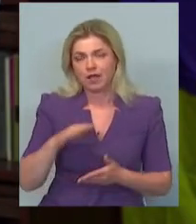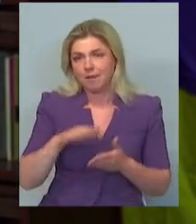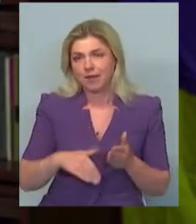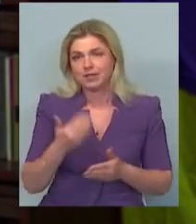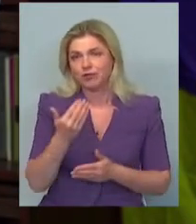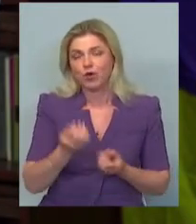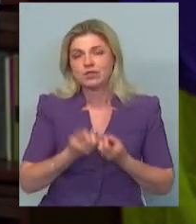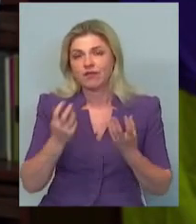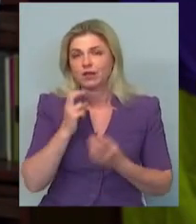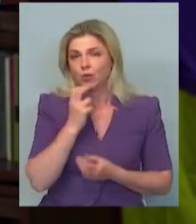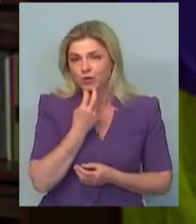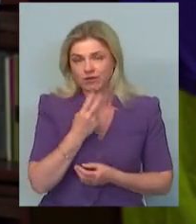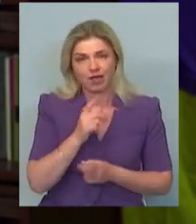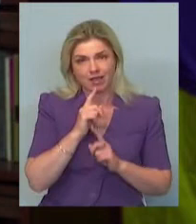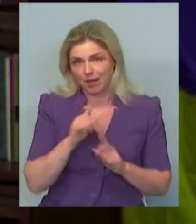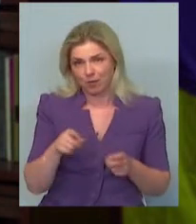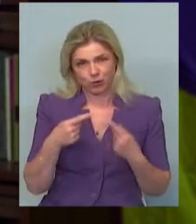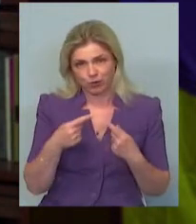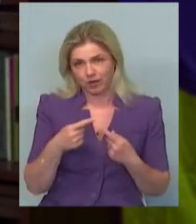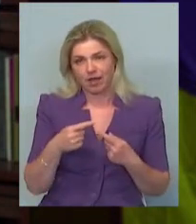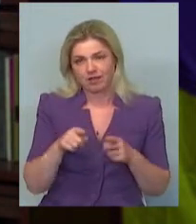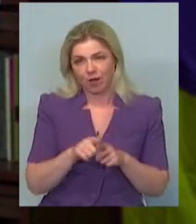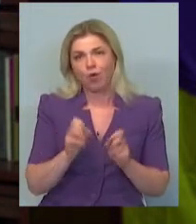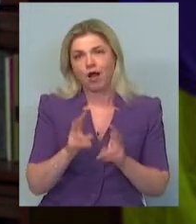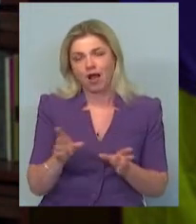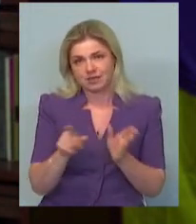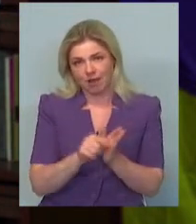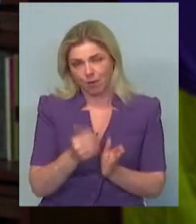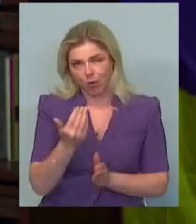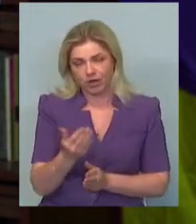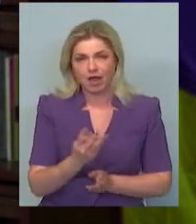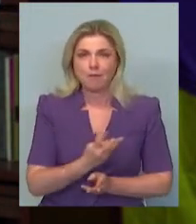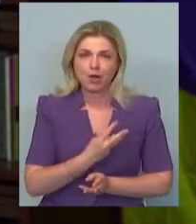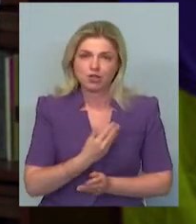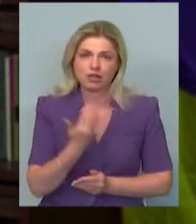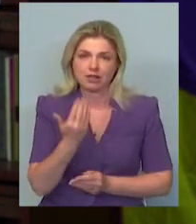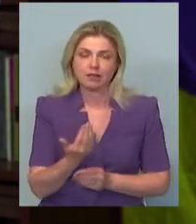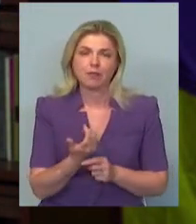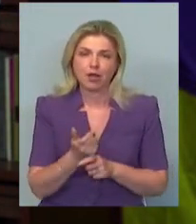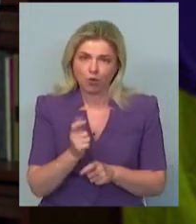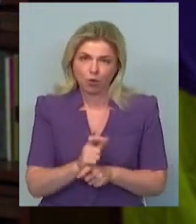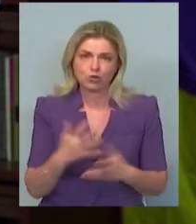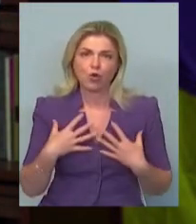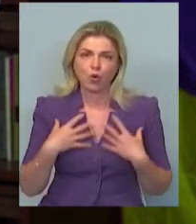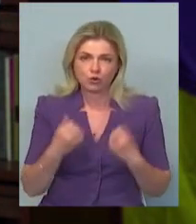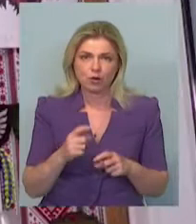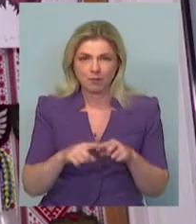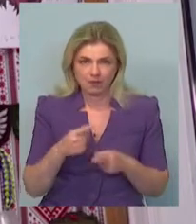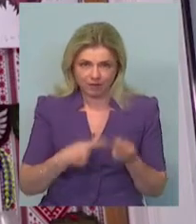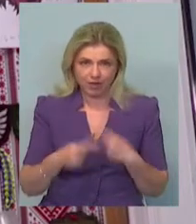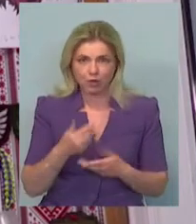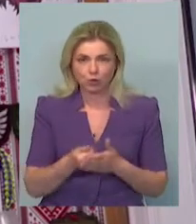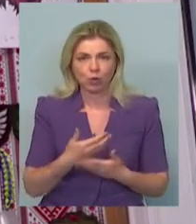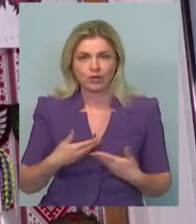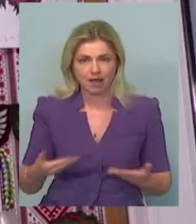посмішки він буде не такий світлий, як буде з тобою. Так що бажаємо тобі щиро одужання і швидшого повернення до нас. Ольга